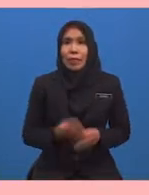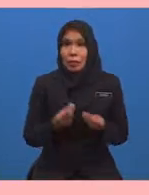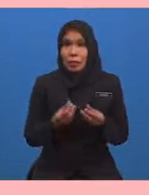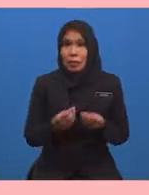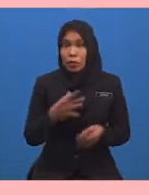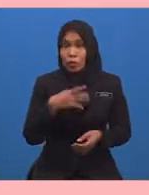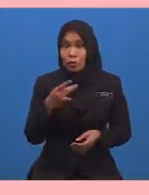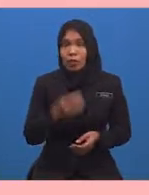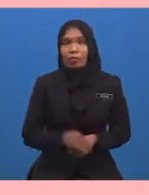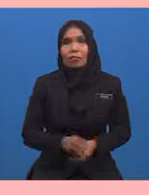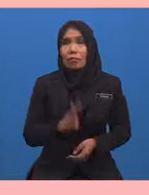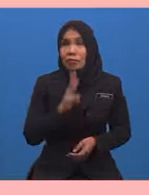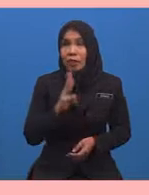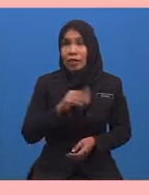jernih.